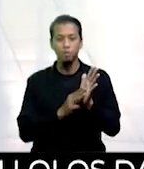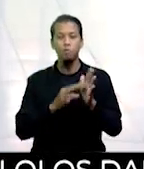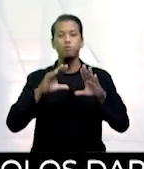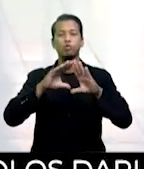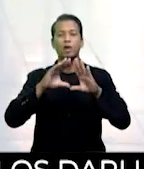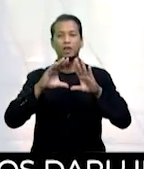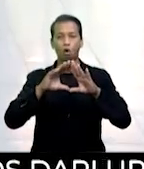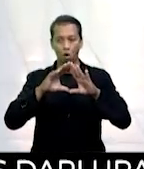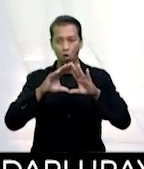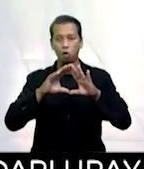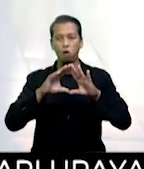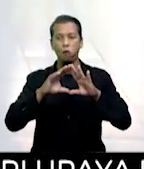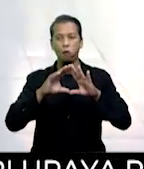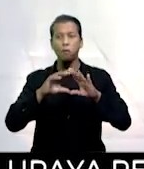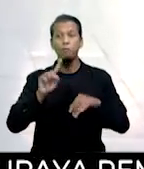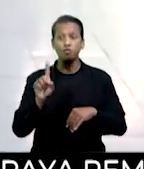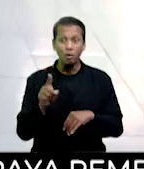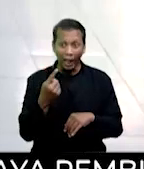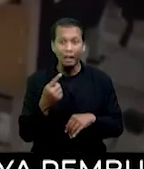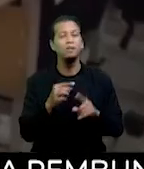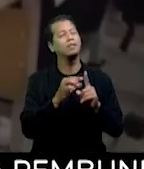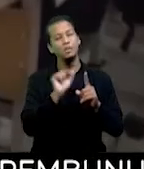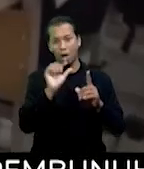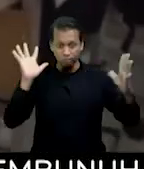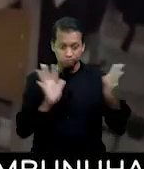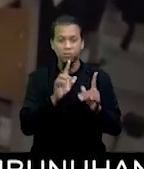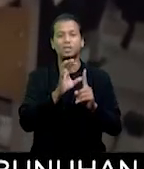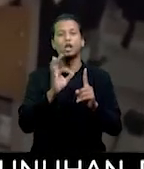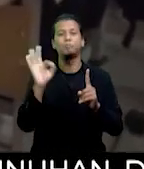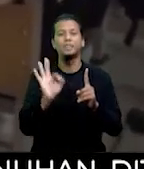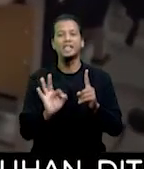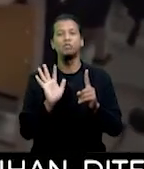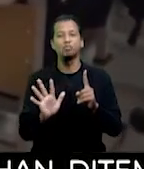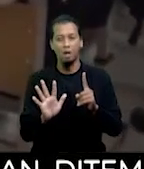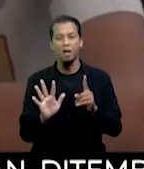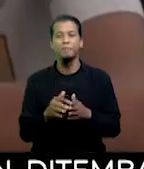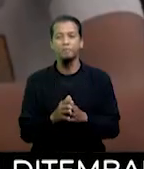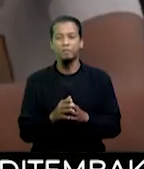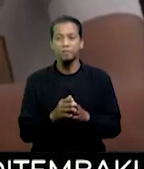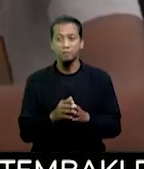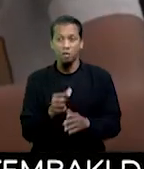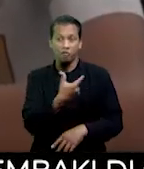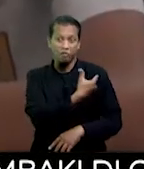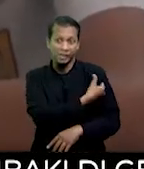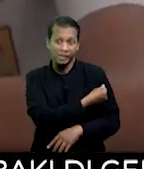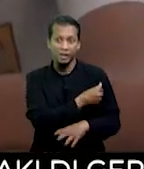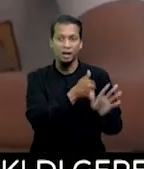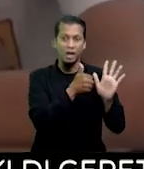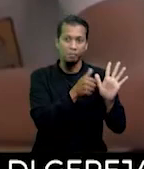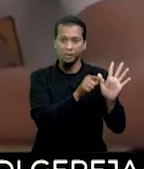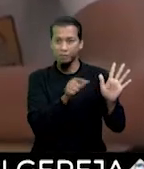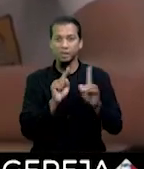muka 100%. Kebijakan ini dilakukan setelah vaksinasi usia 6 hingga 11 tahun mencapai